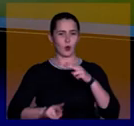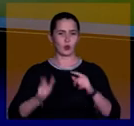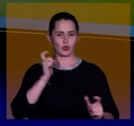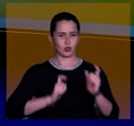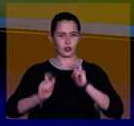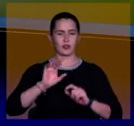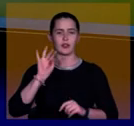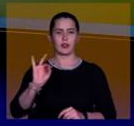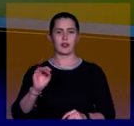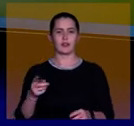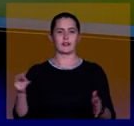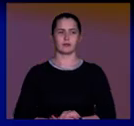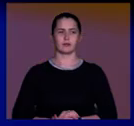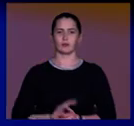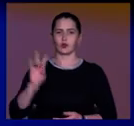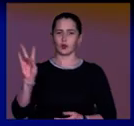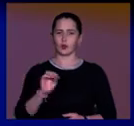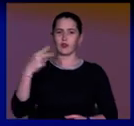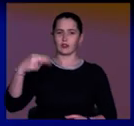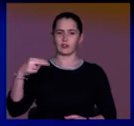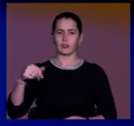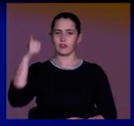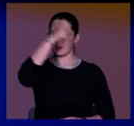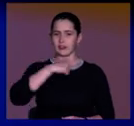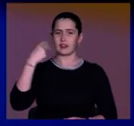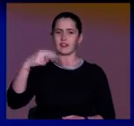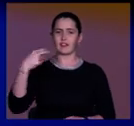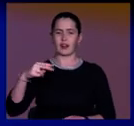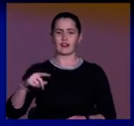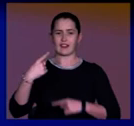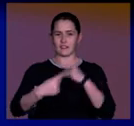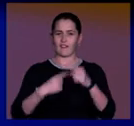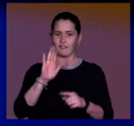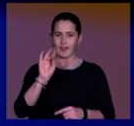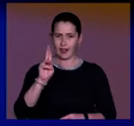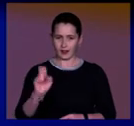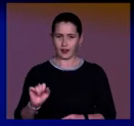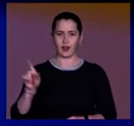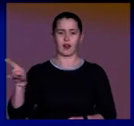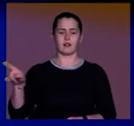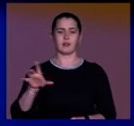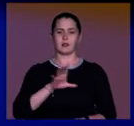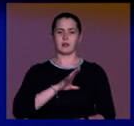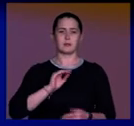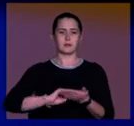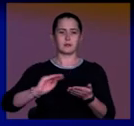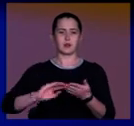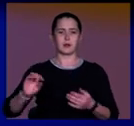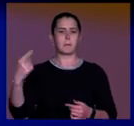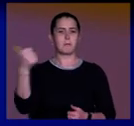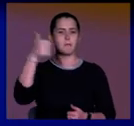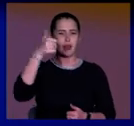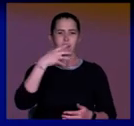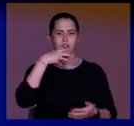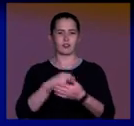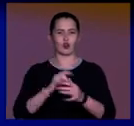и стала химиком но в 20-х годах 20 века нина михайловна написала первые